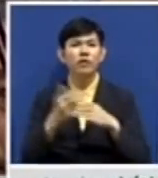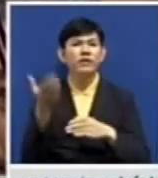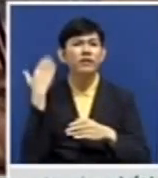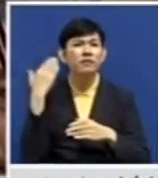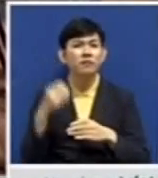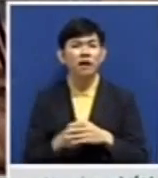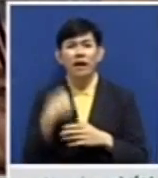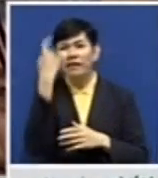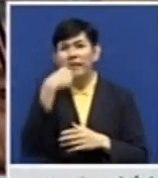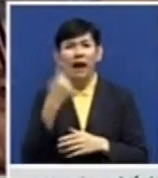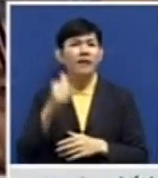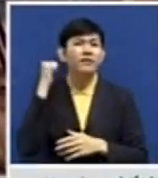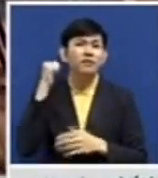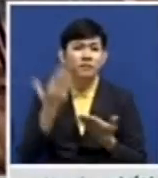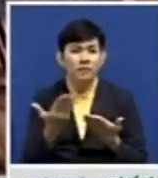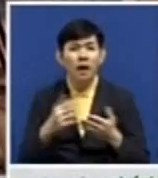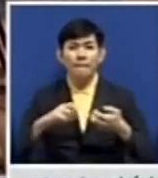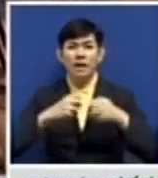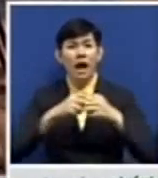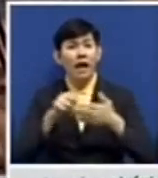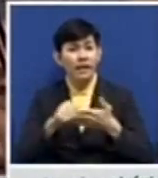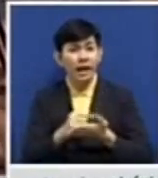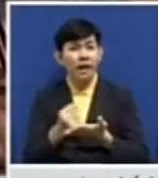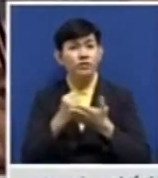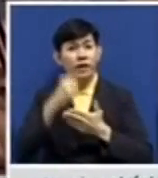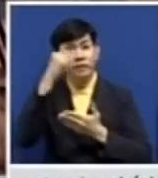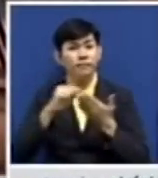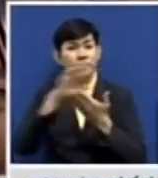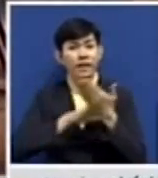มๆจะสามารถแก้ปัญหาต่างๆให้กับประเทศ